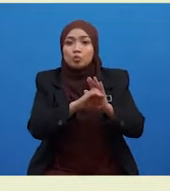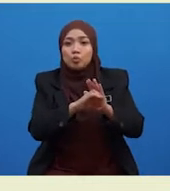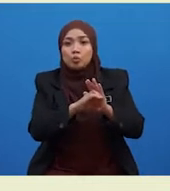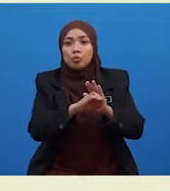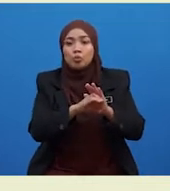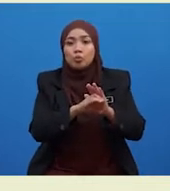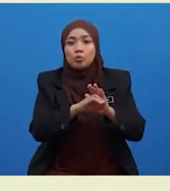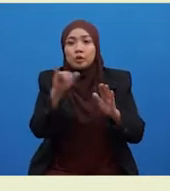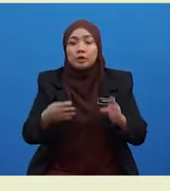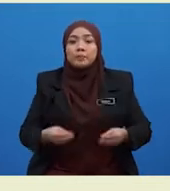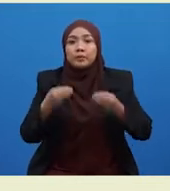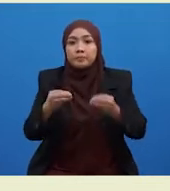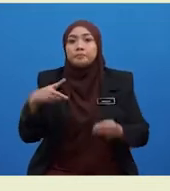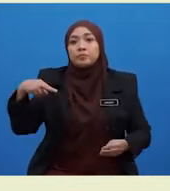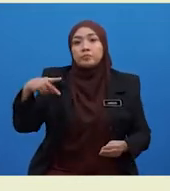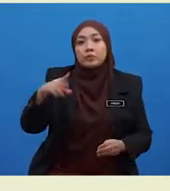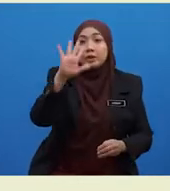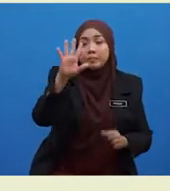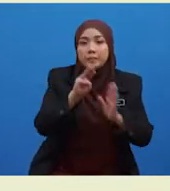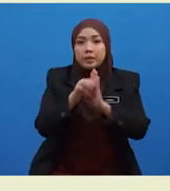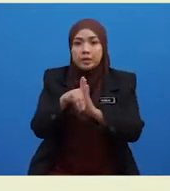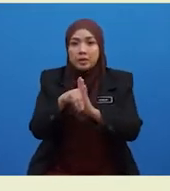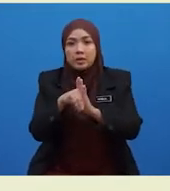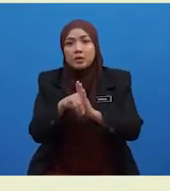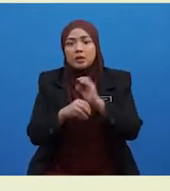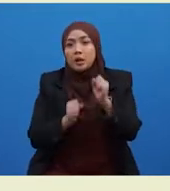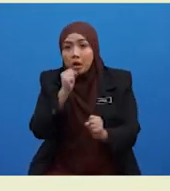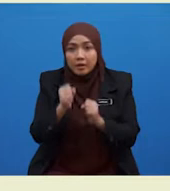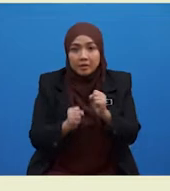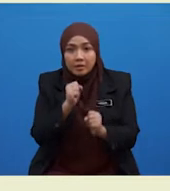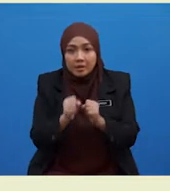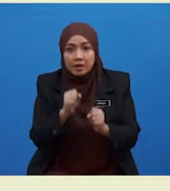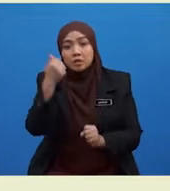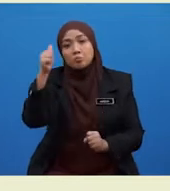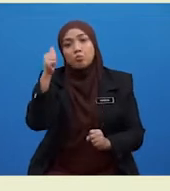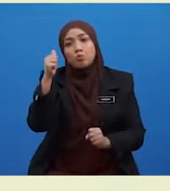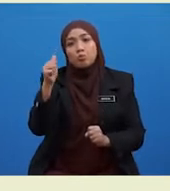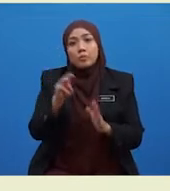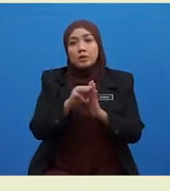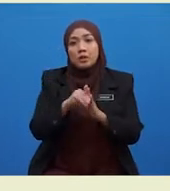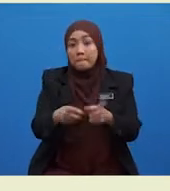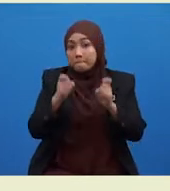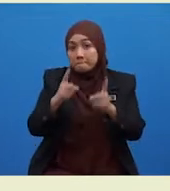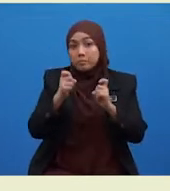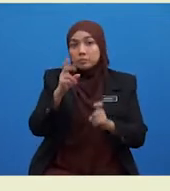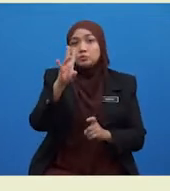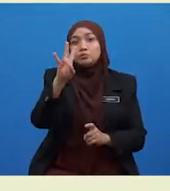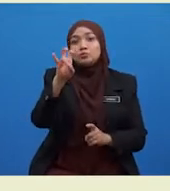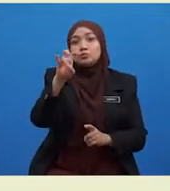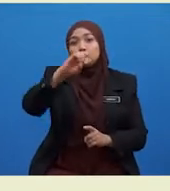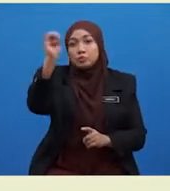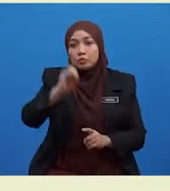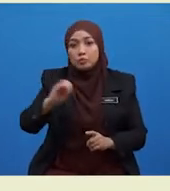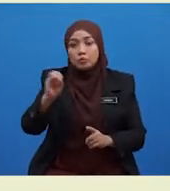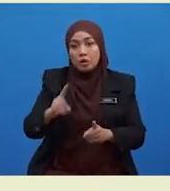latihan. Berjalan pantas selama 5 minit, berlari anak selama 10 minit, pecut dengan 70%